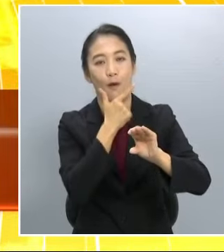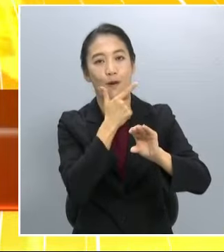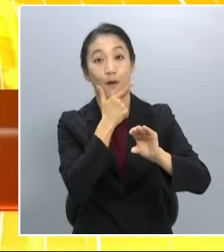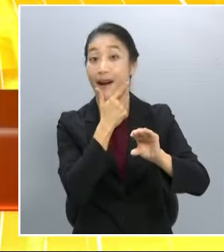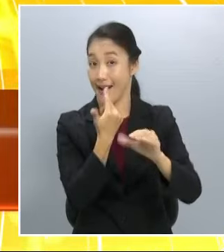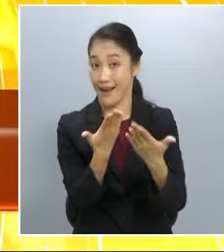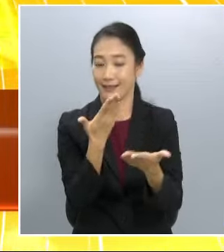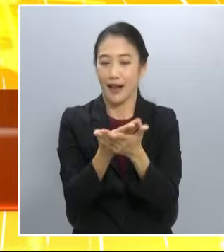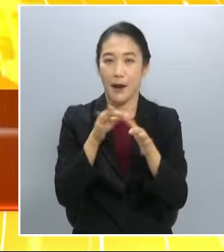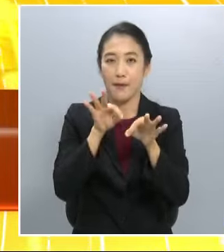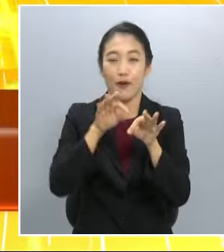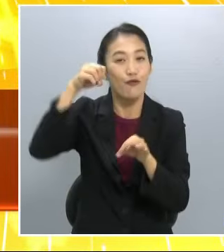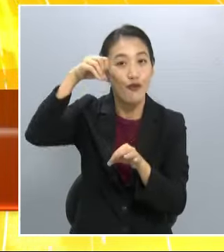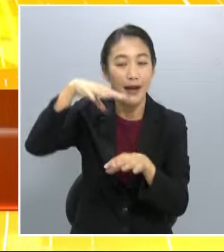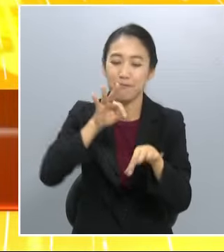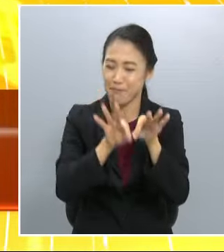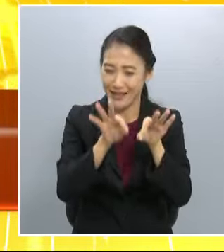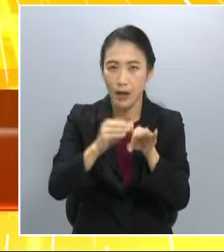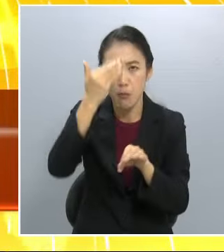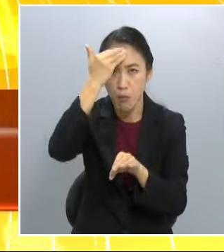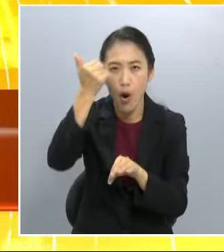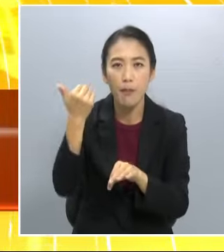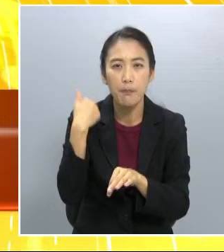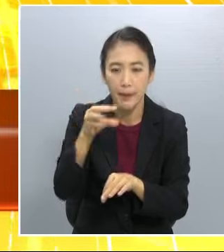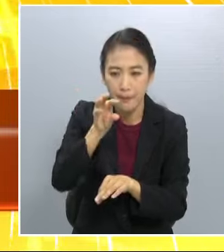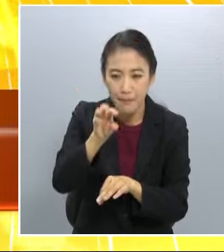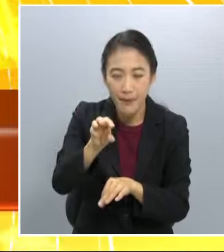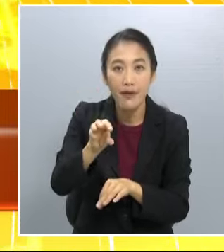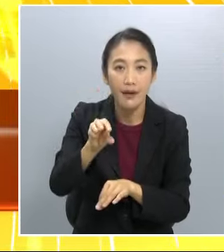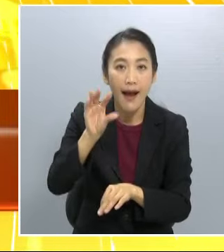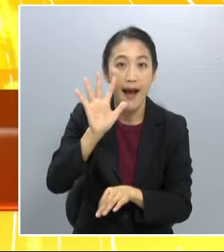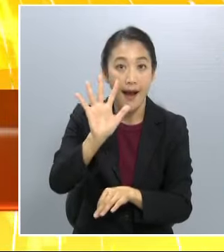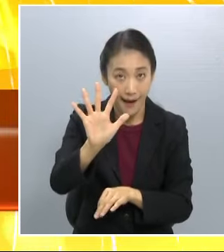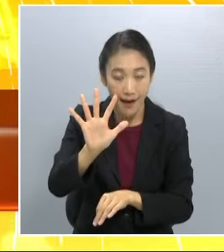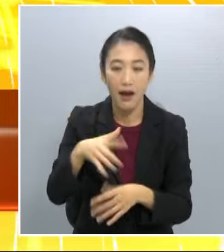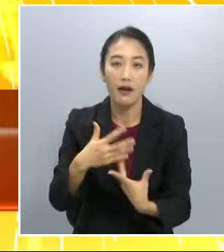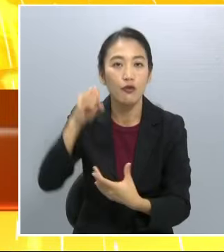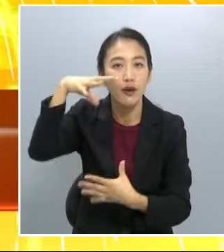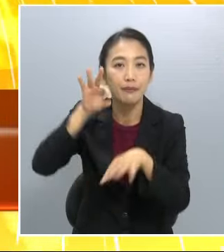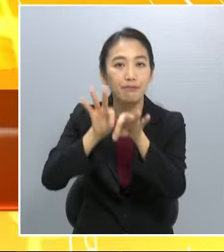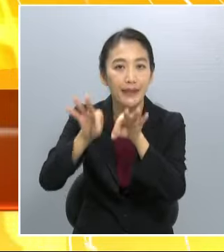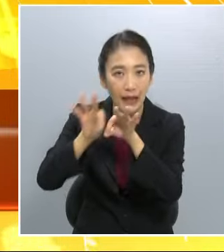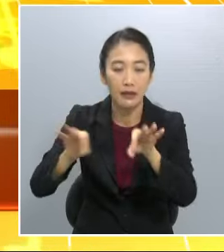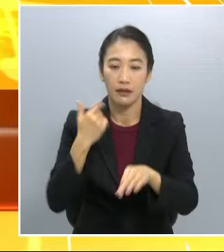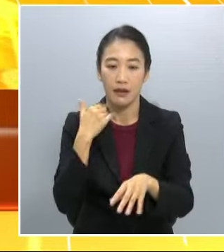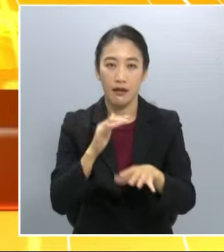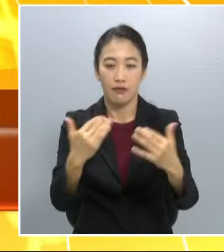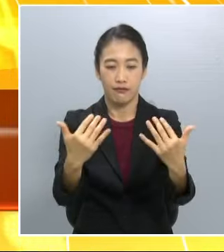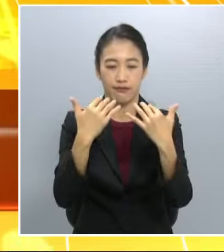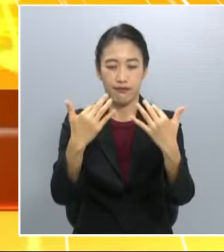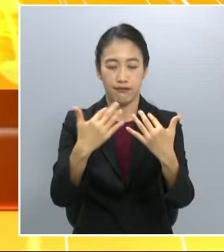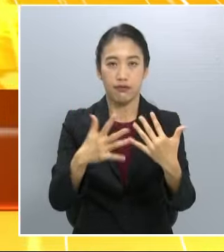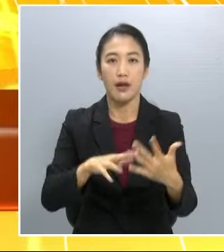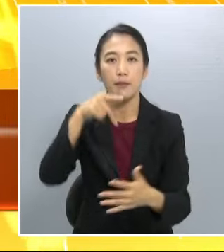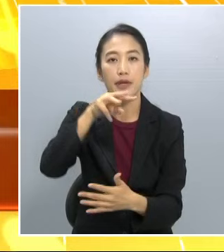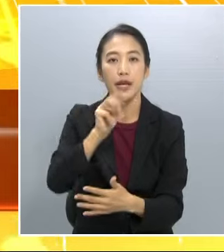สุดๆได้ฉลากประหยัดไฟเบอร์ 5สูงสุด 5ดาวนะคะแล้วยังช่วยฟอกฝุ่น PM 2.5ได้ด้วยรวม